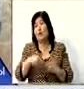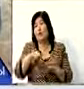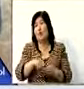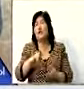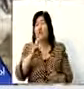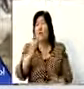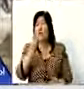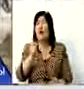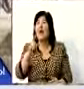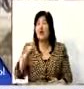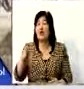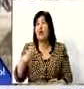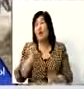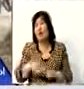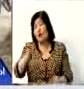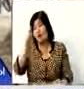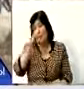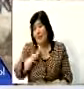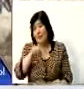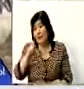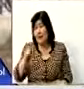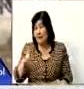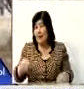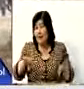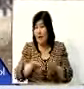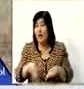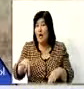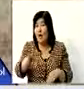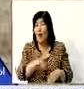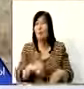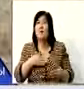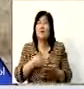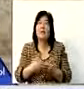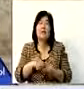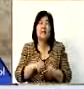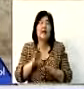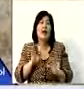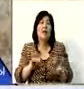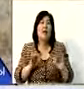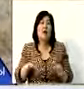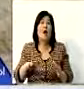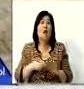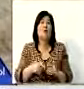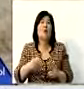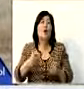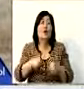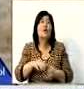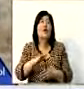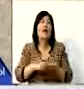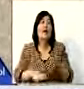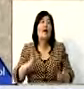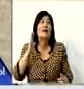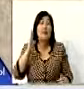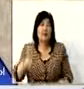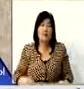қармақшылықтар. Шараға аудан орталығындағы мемлекеттік мекеме қызметкерлерімен қатар өңір белсенділері де атсалысты. Игі бастама ауылдық округтерде жалғасын табады.